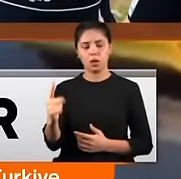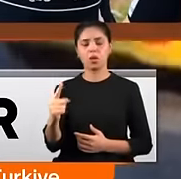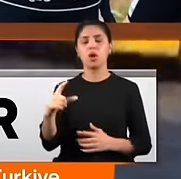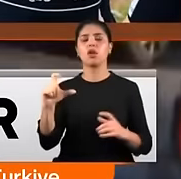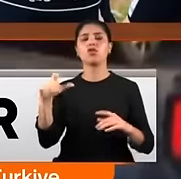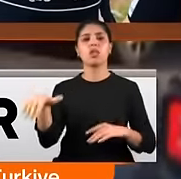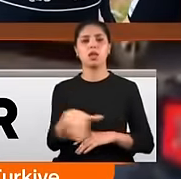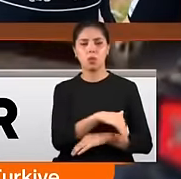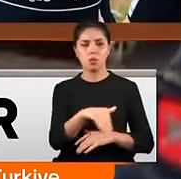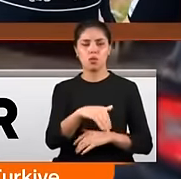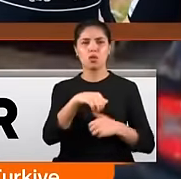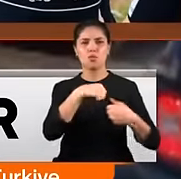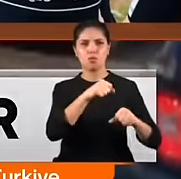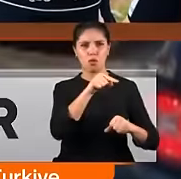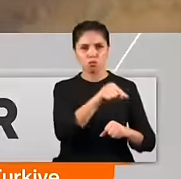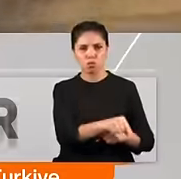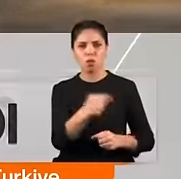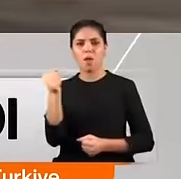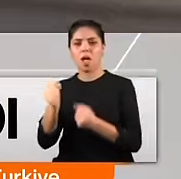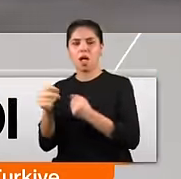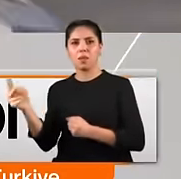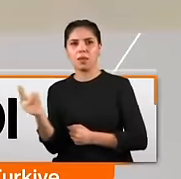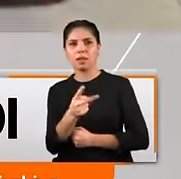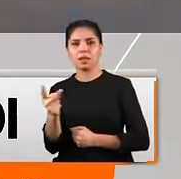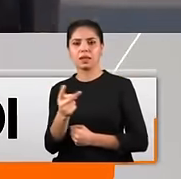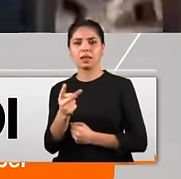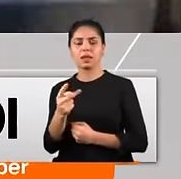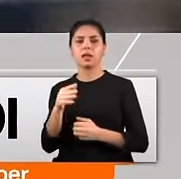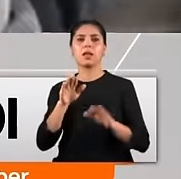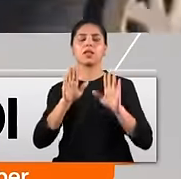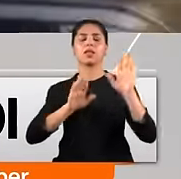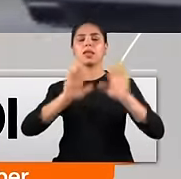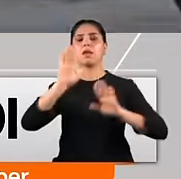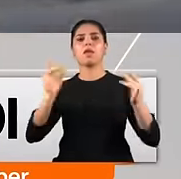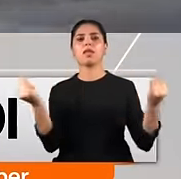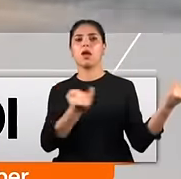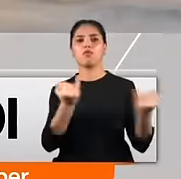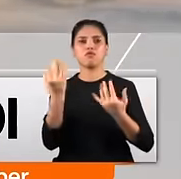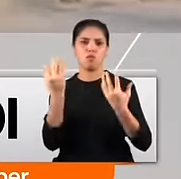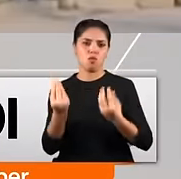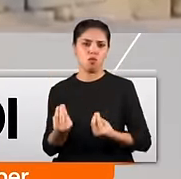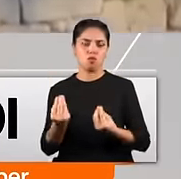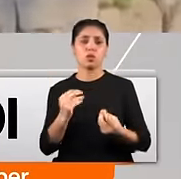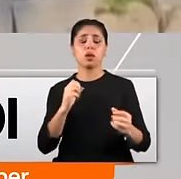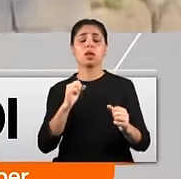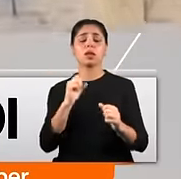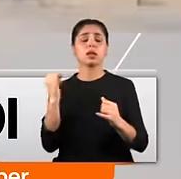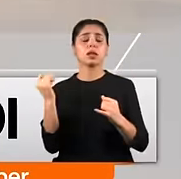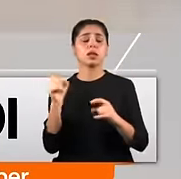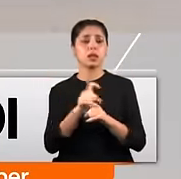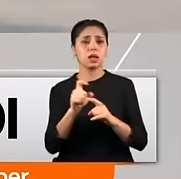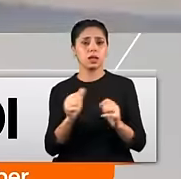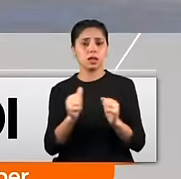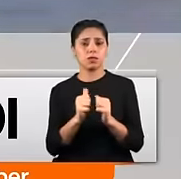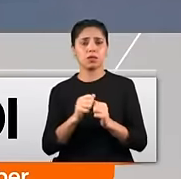Caddebostan sahilinde bir motosikletli ve otomobil sürücüsü arasında trafik tartışması yaşandı. Gerginlik öyle büyüdü ki sürücüler